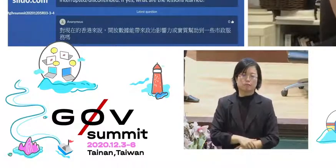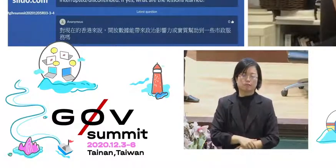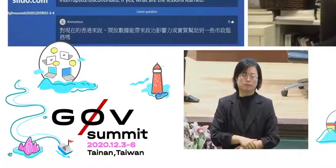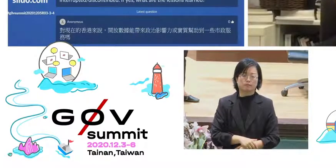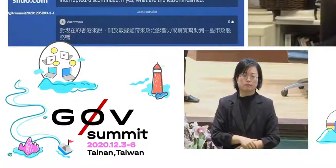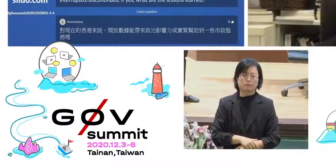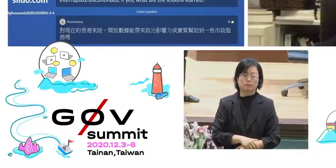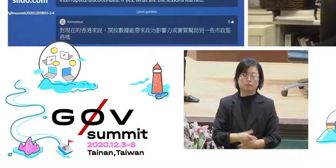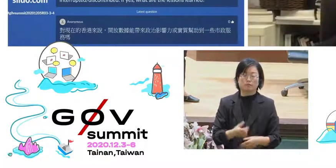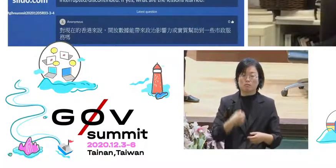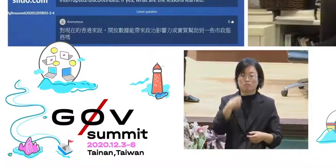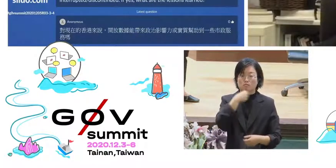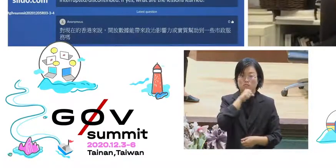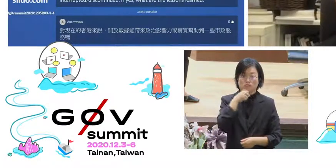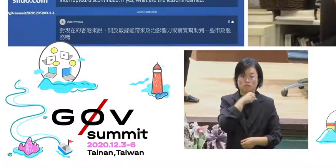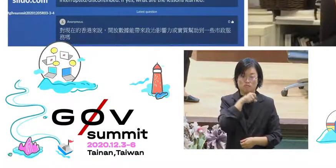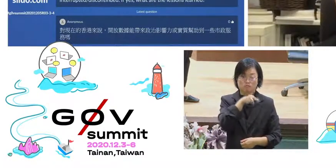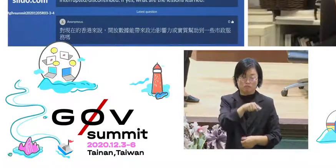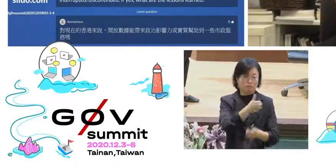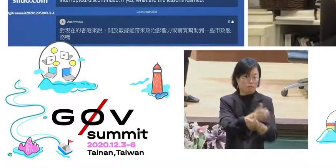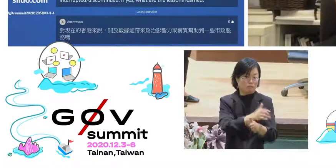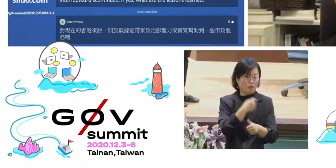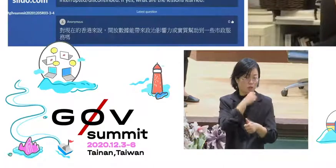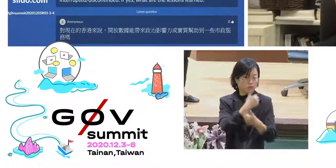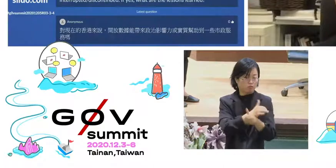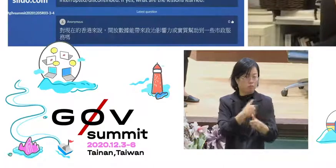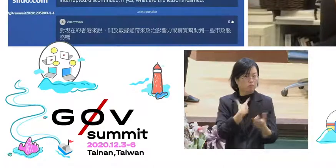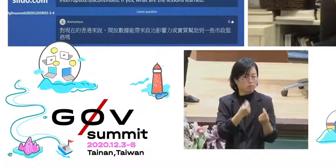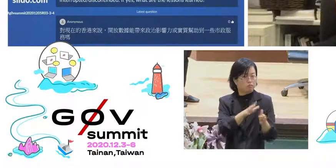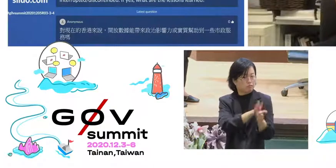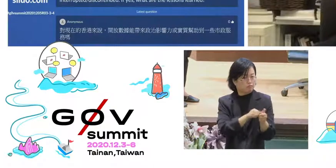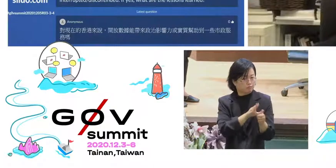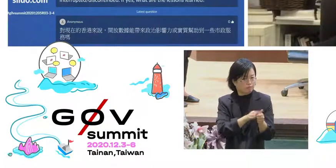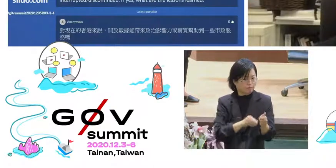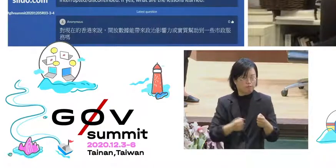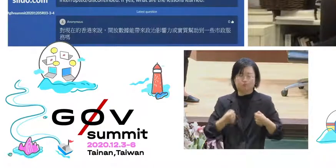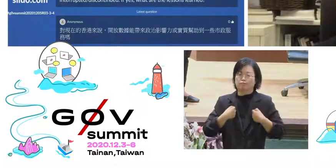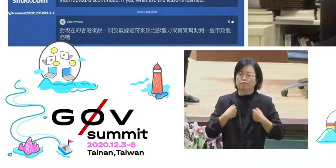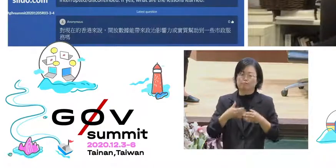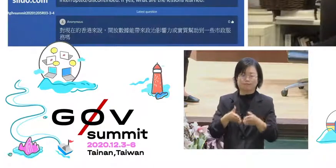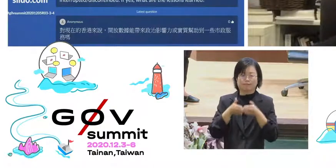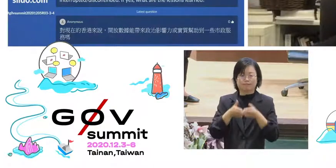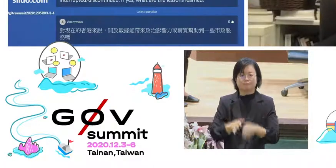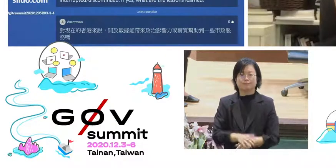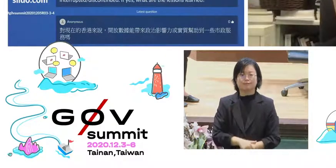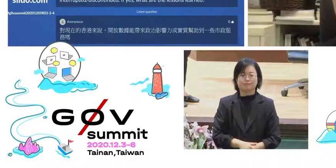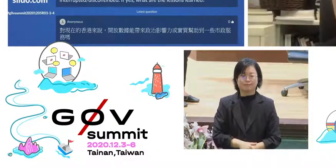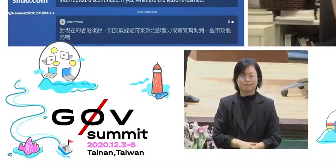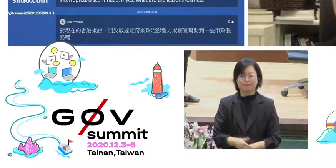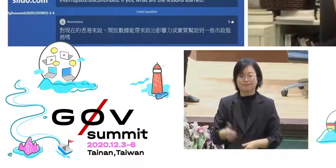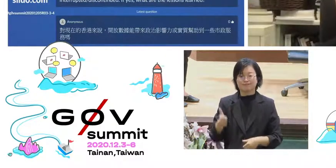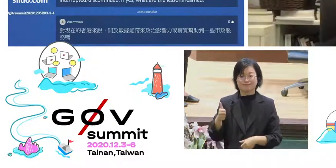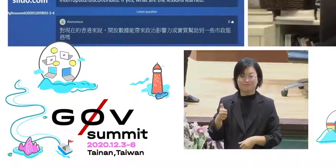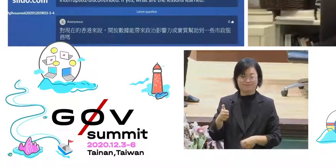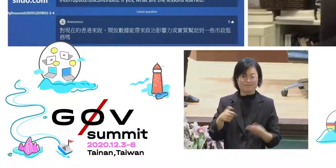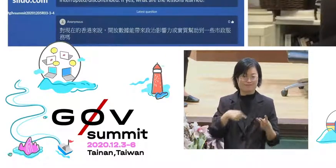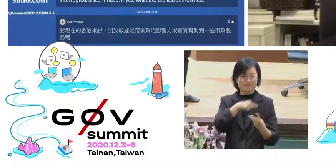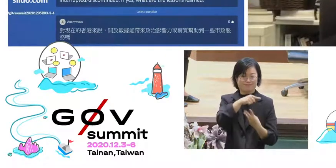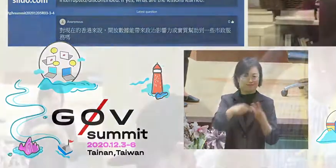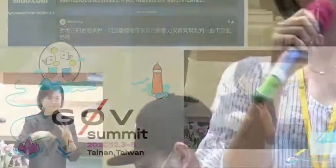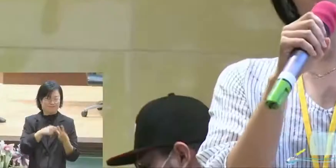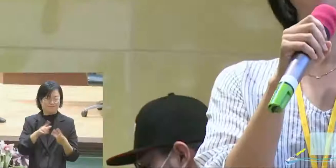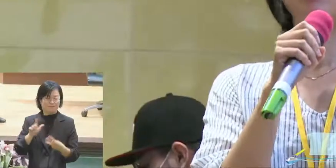向台湾的一些有经验的朋友去请教去学习。谢谢。 好，那我们谢谢三位讲者，感谢你们的分